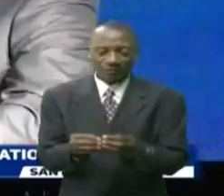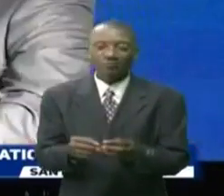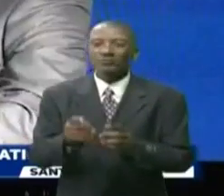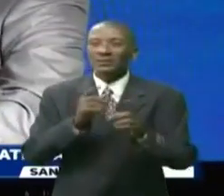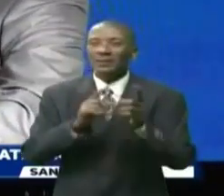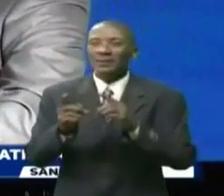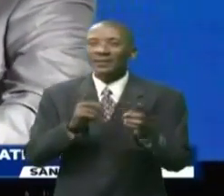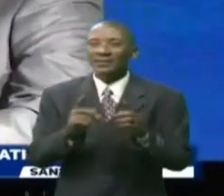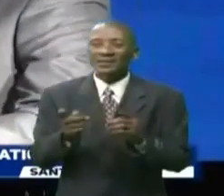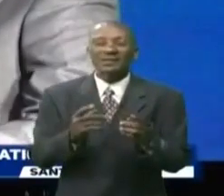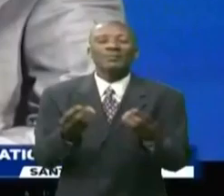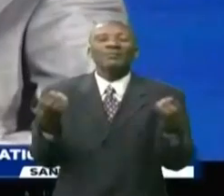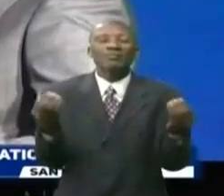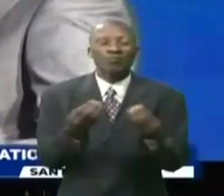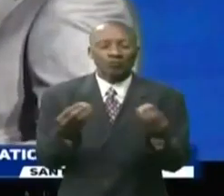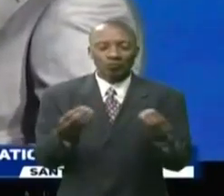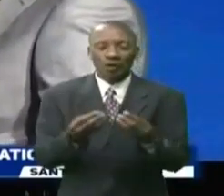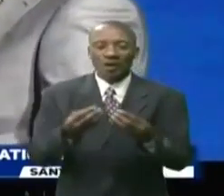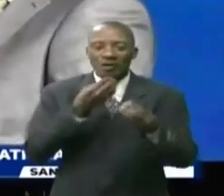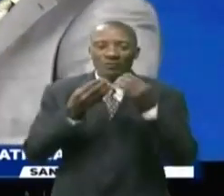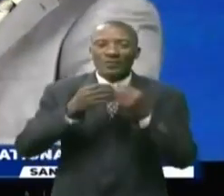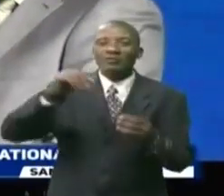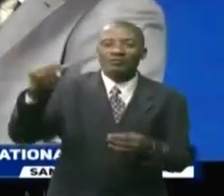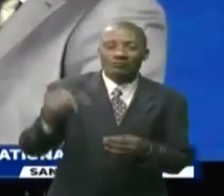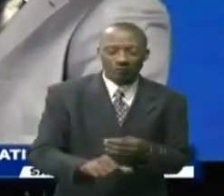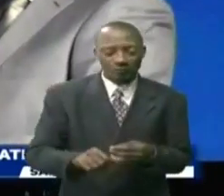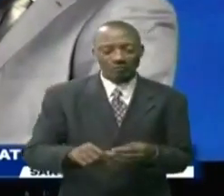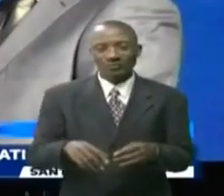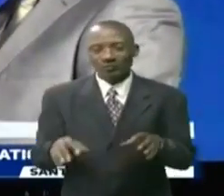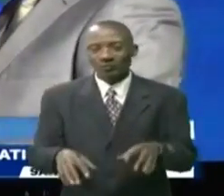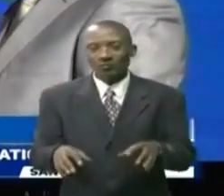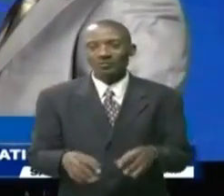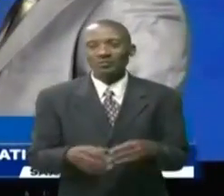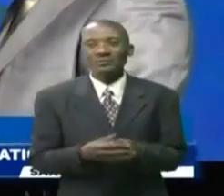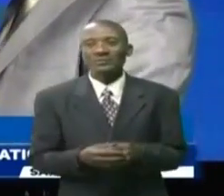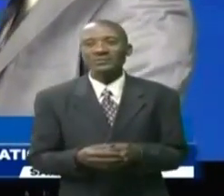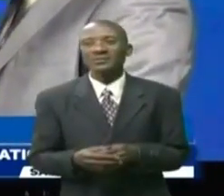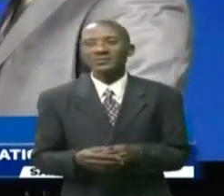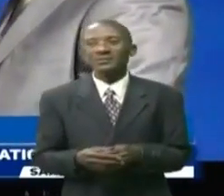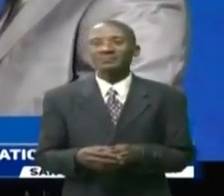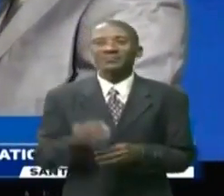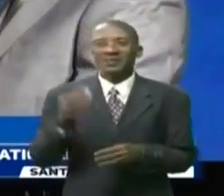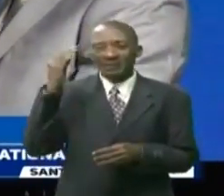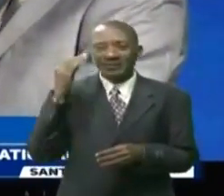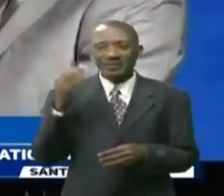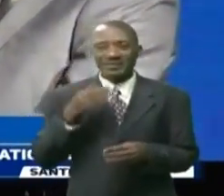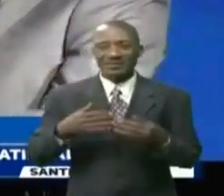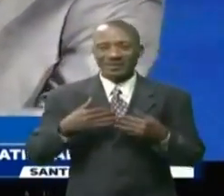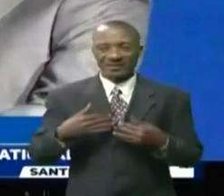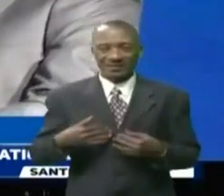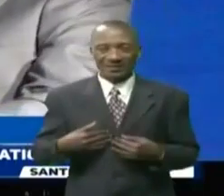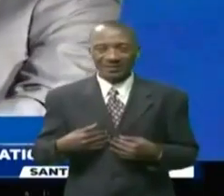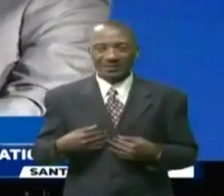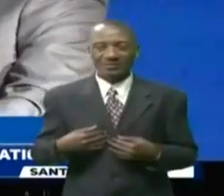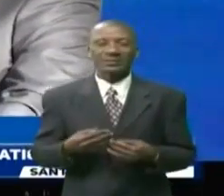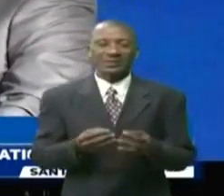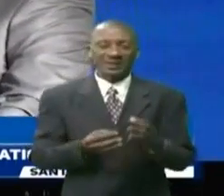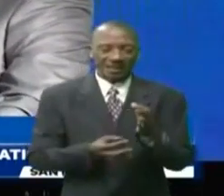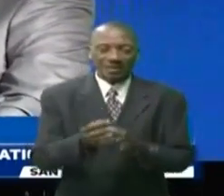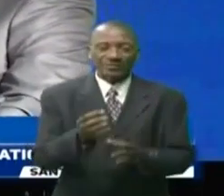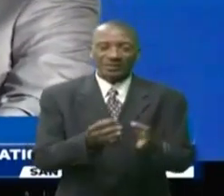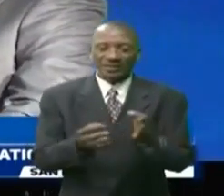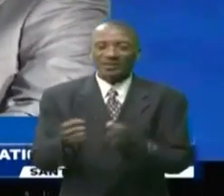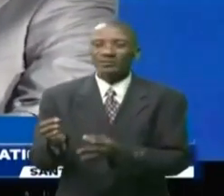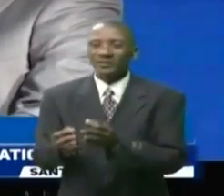malnutrition. En tant que politique, notre rôle, c'est de prendre des décisions et d'agir effectivement parce que la malnutrition, ce n'est pas